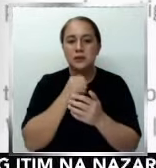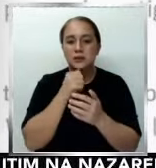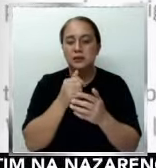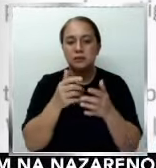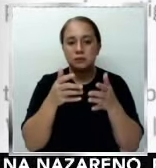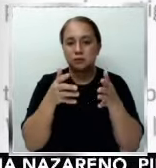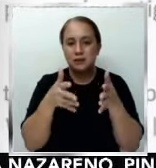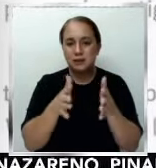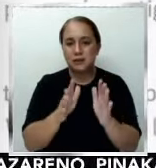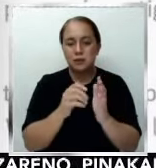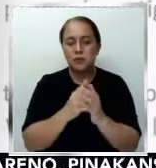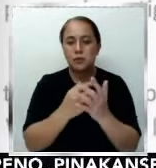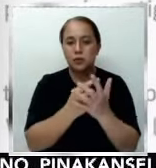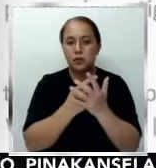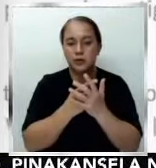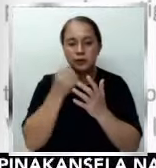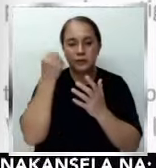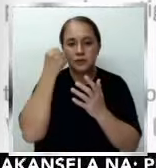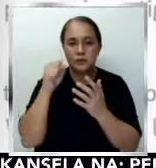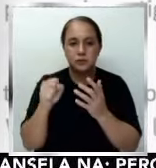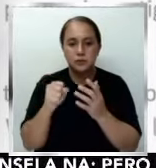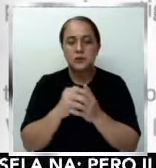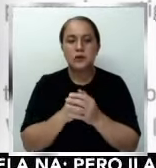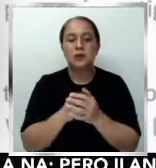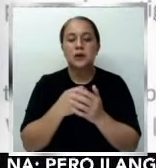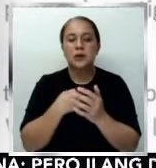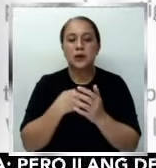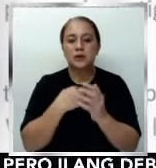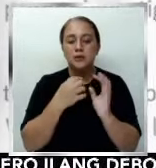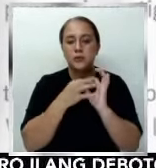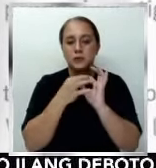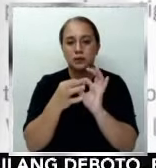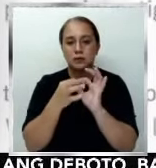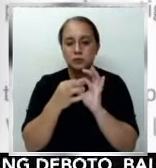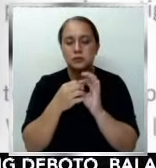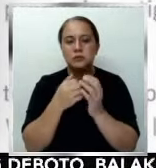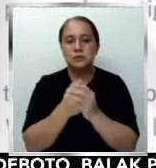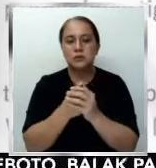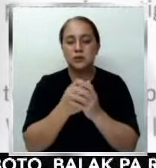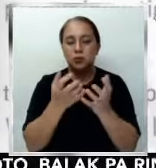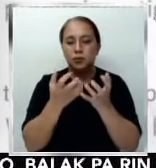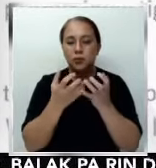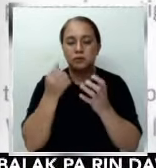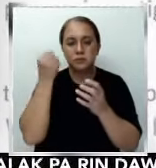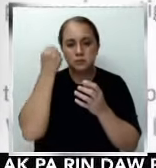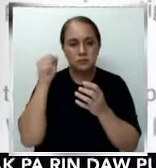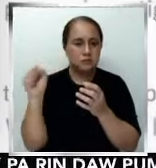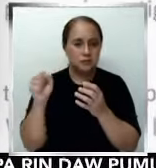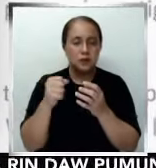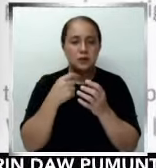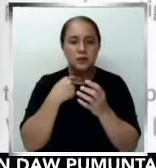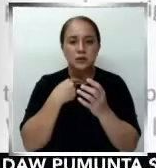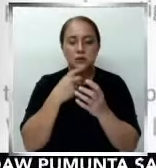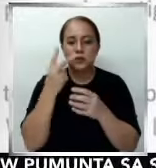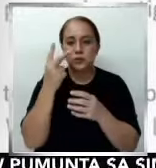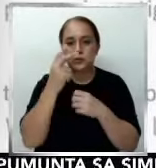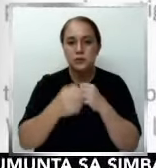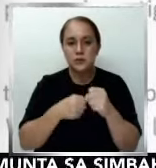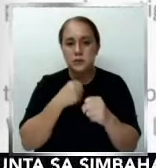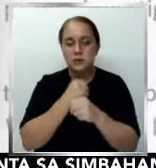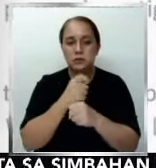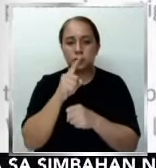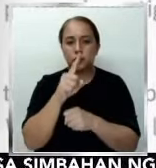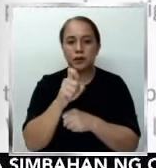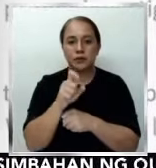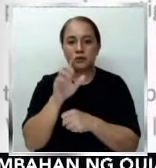ang quarantine violators o magiging koneksyon sa nais gumawa ng paglabag. Sa loob ng dalawang taon, nasa